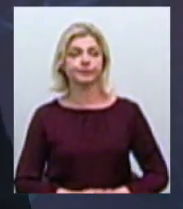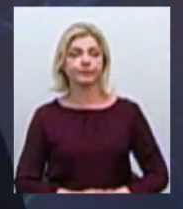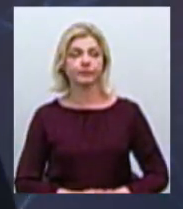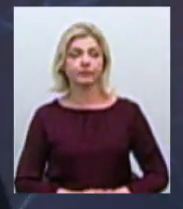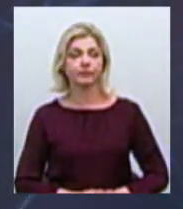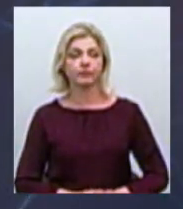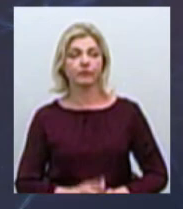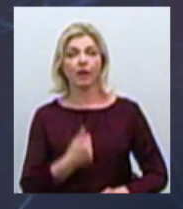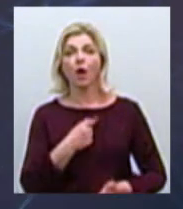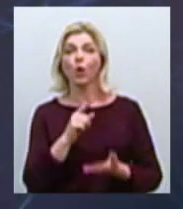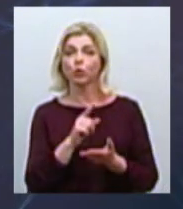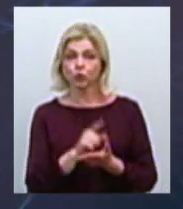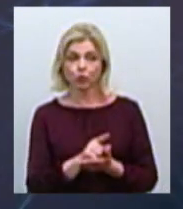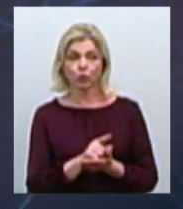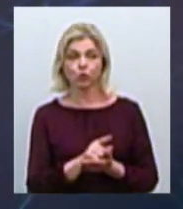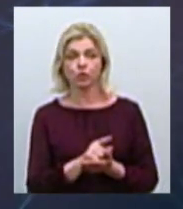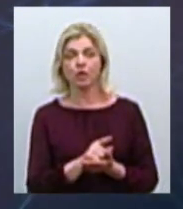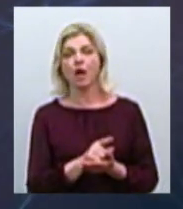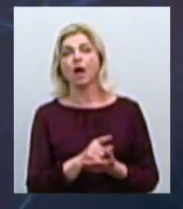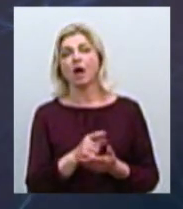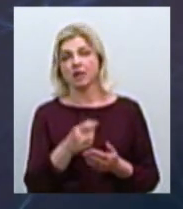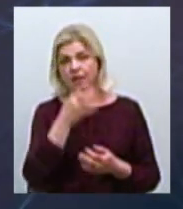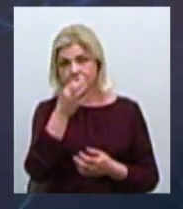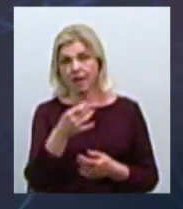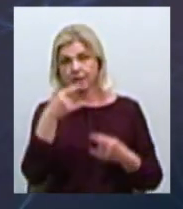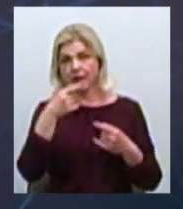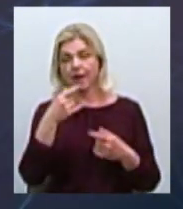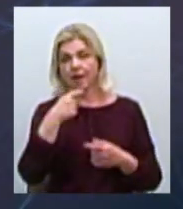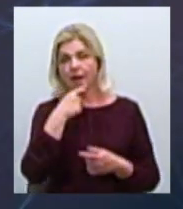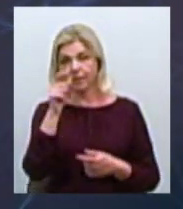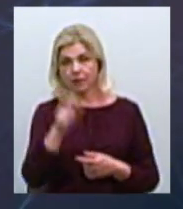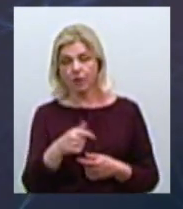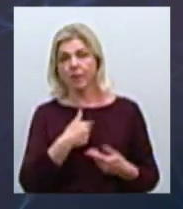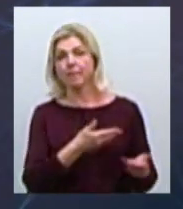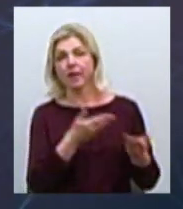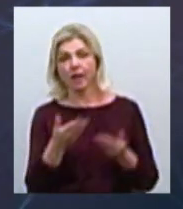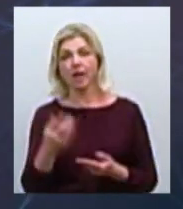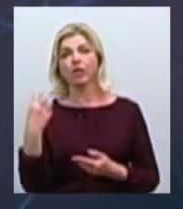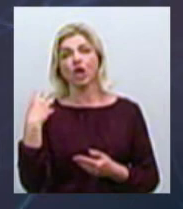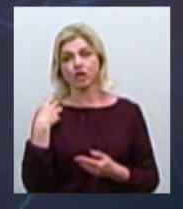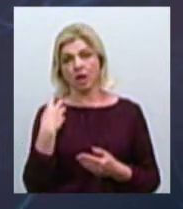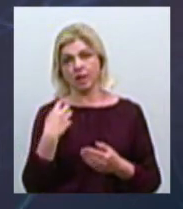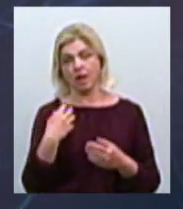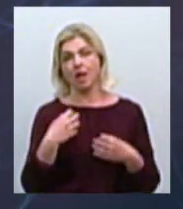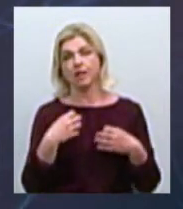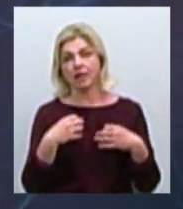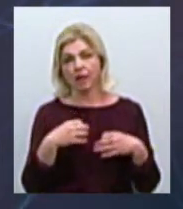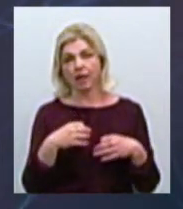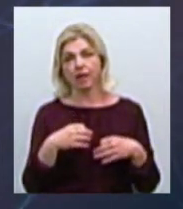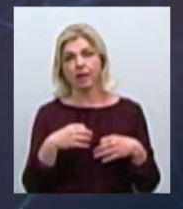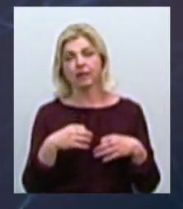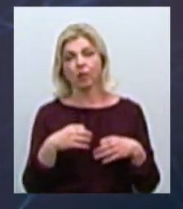можу сказати глядачам, що ми запрошували сьогодні Дмитра Попова, начальника управління транспортної інфраструктури.